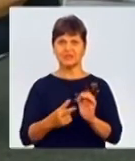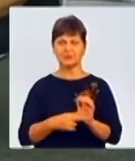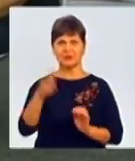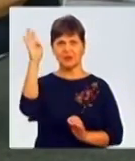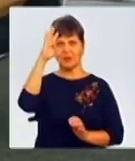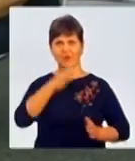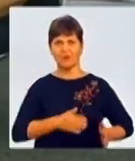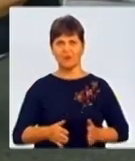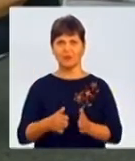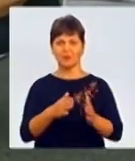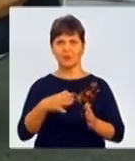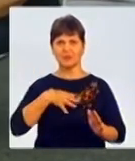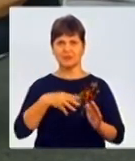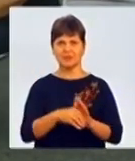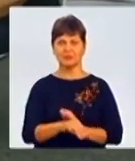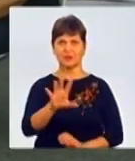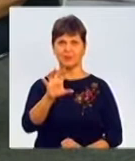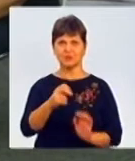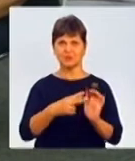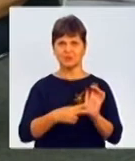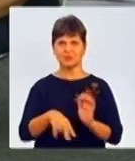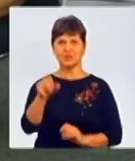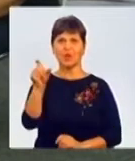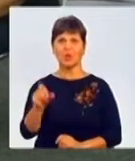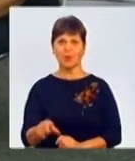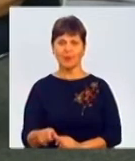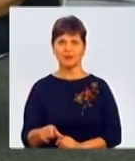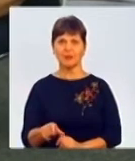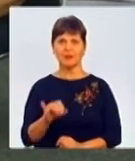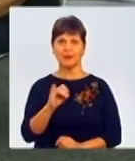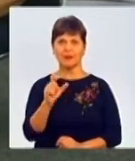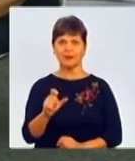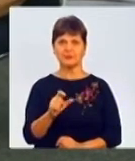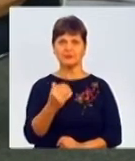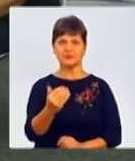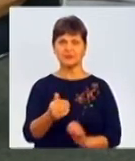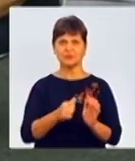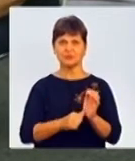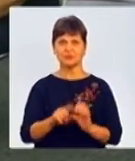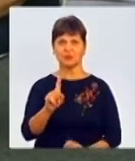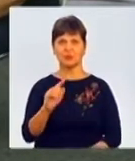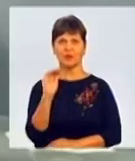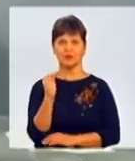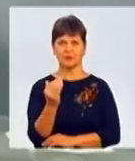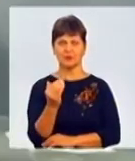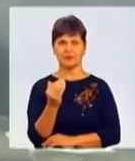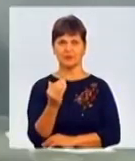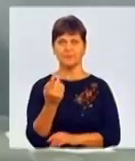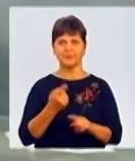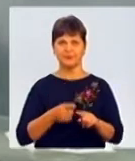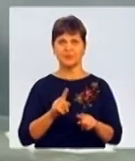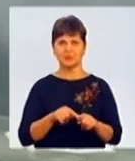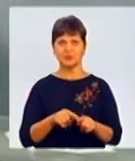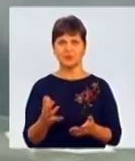України загинуло 571 громадянин, із них 61 дитина. При цьому